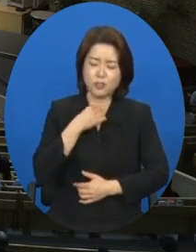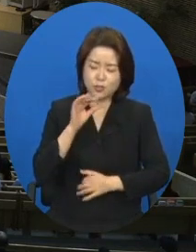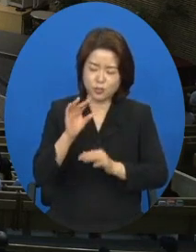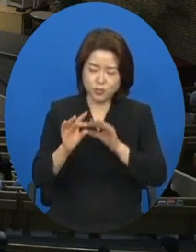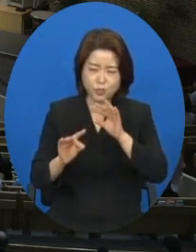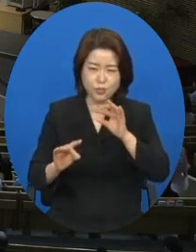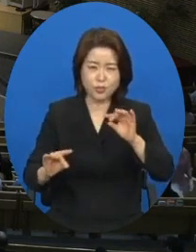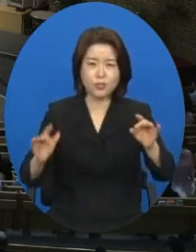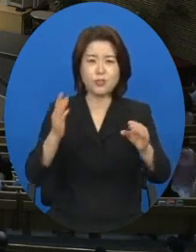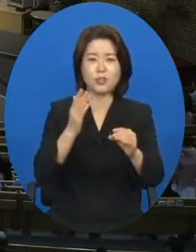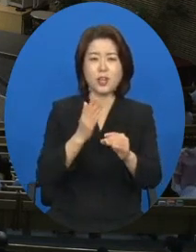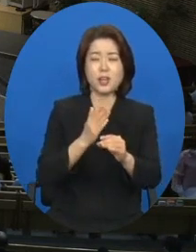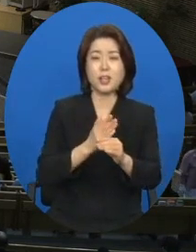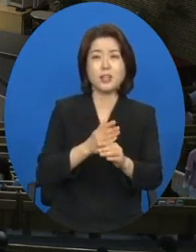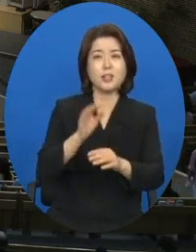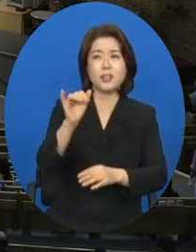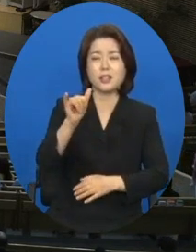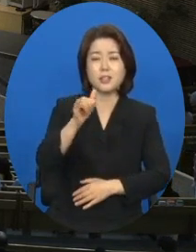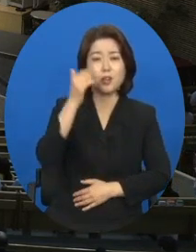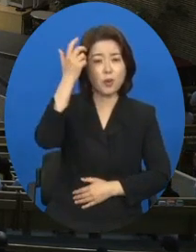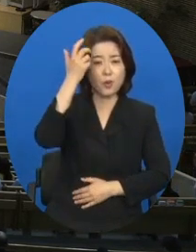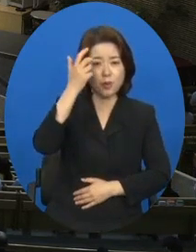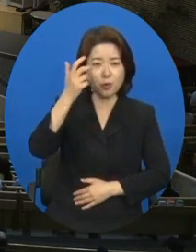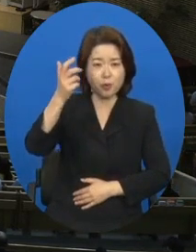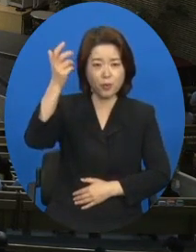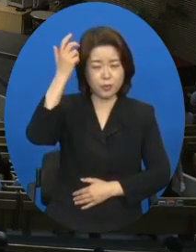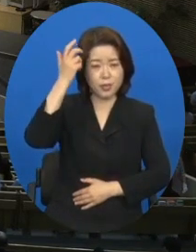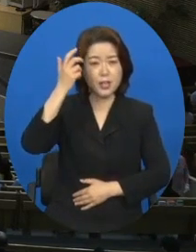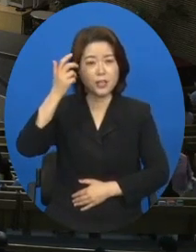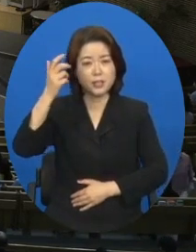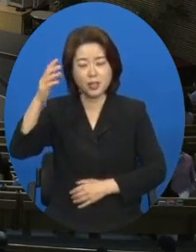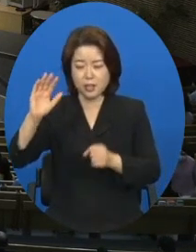길갈 중에 있는 영혼